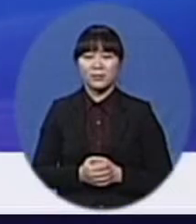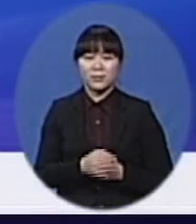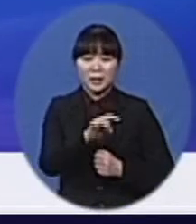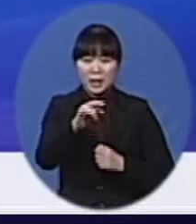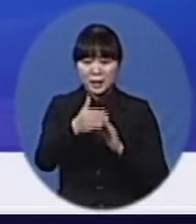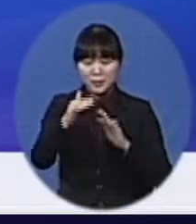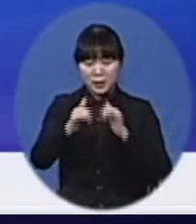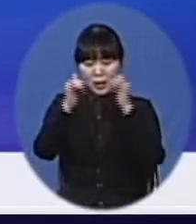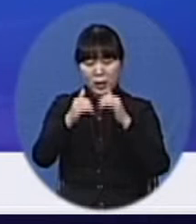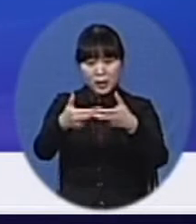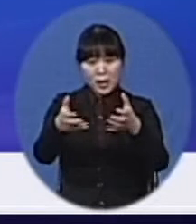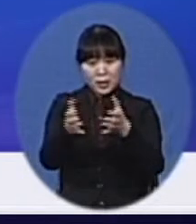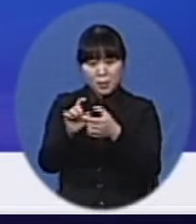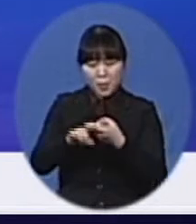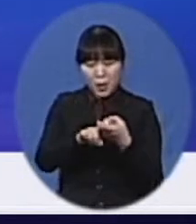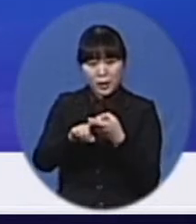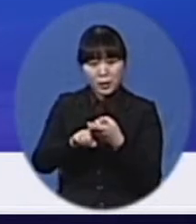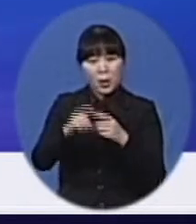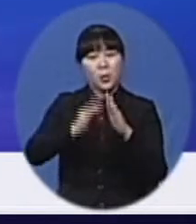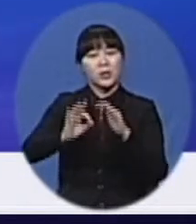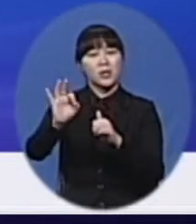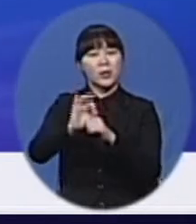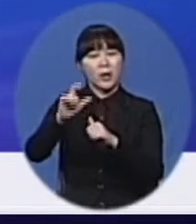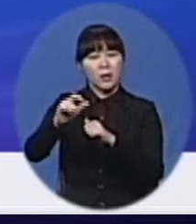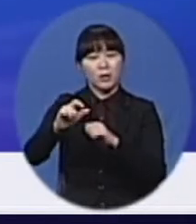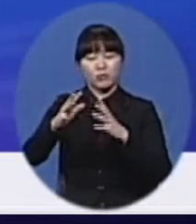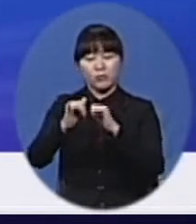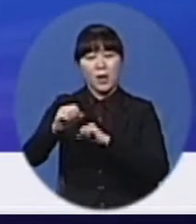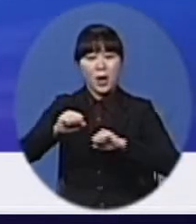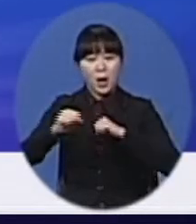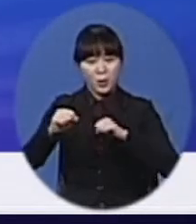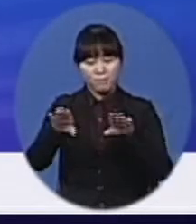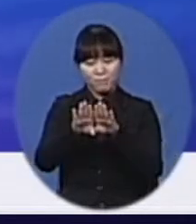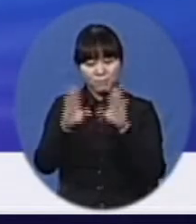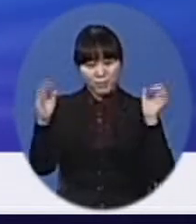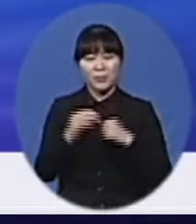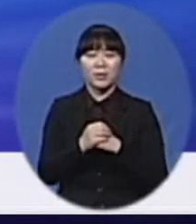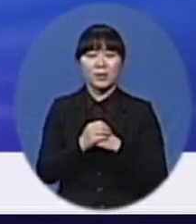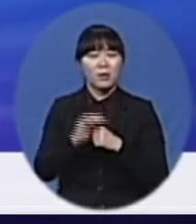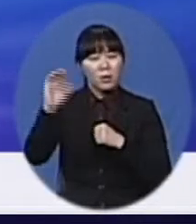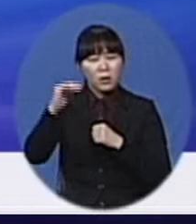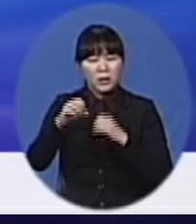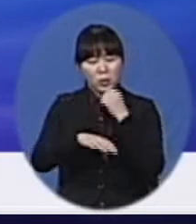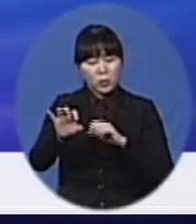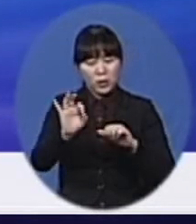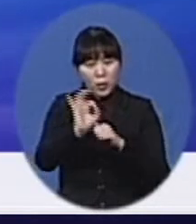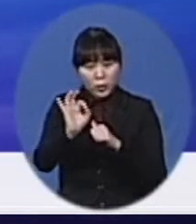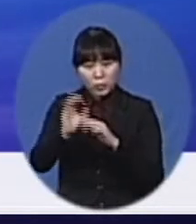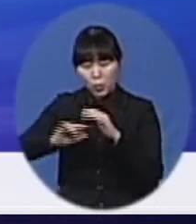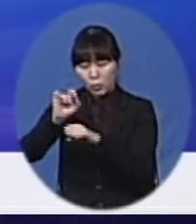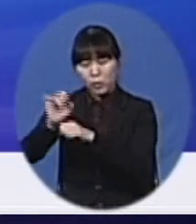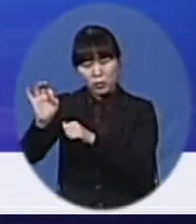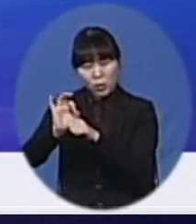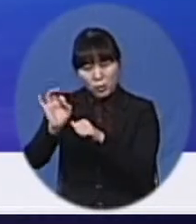각계 시민사회 단체들이 연대한 공적연금 강화 국민 행동이 발족했습니다. 최근 기초연금과 공무원연금